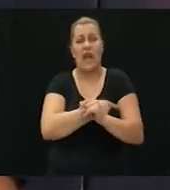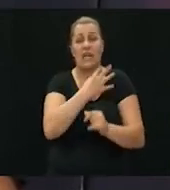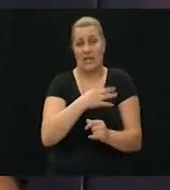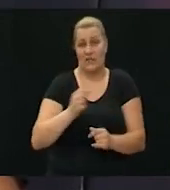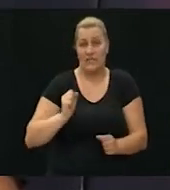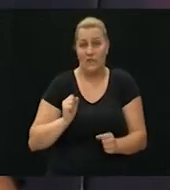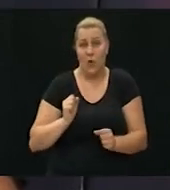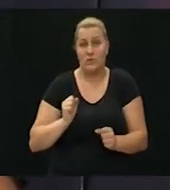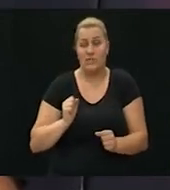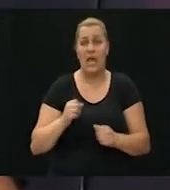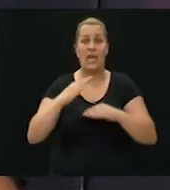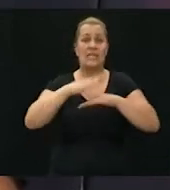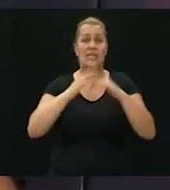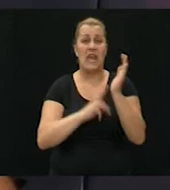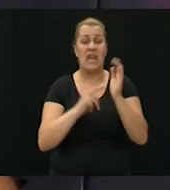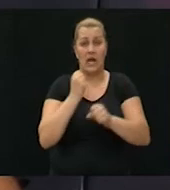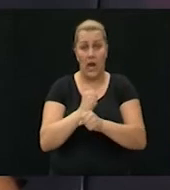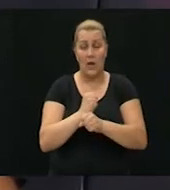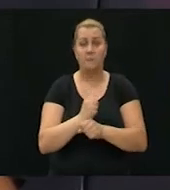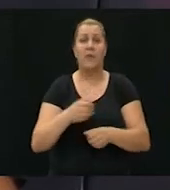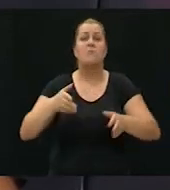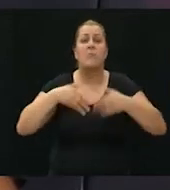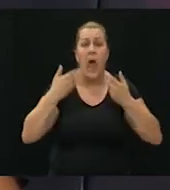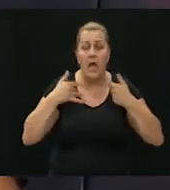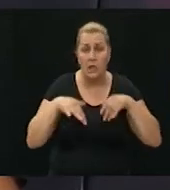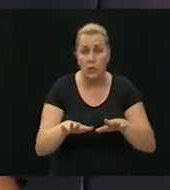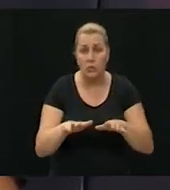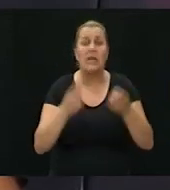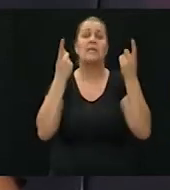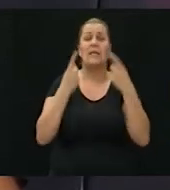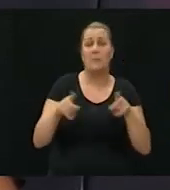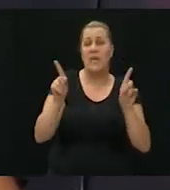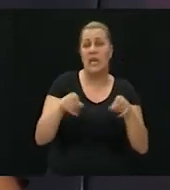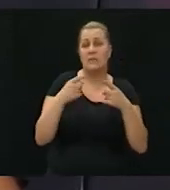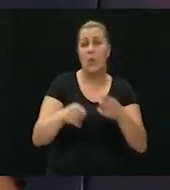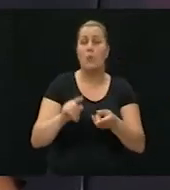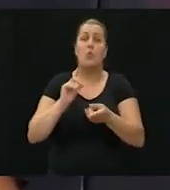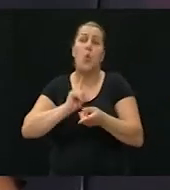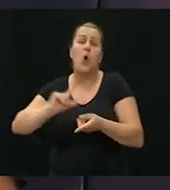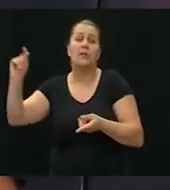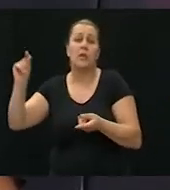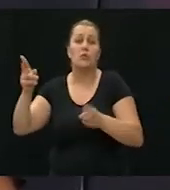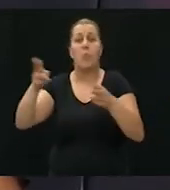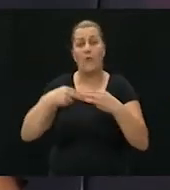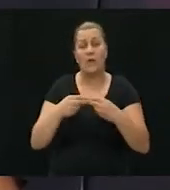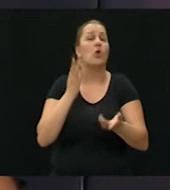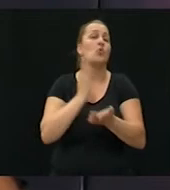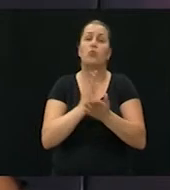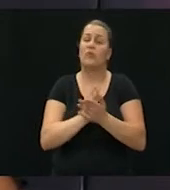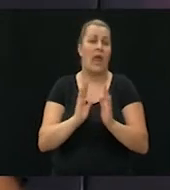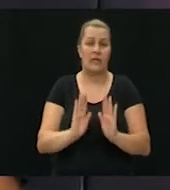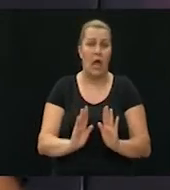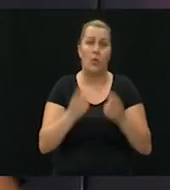Hrvatske vojske, Zbora narodne garde, svi mladi ljudi, naravno, sa pjesmom u odlasku i u povratku i svaki put